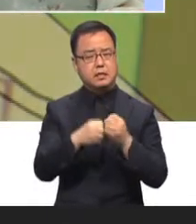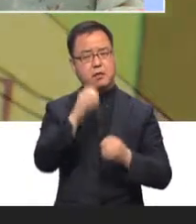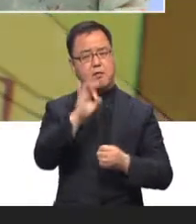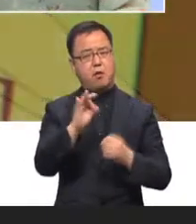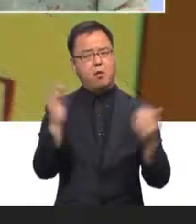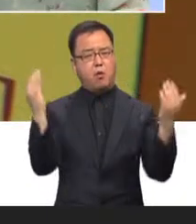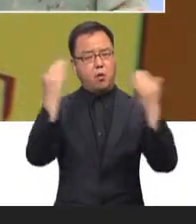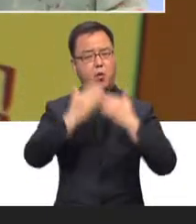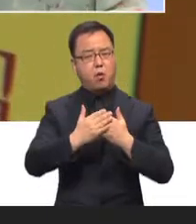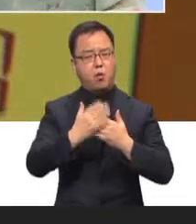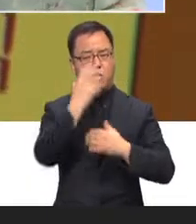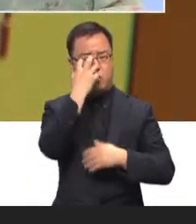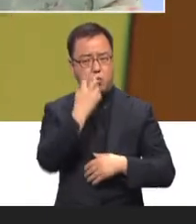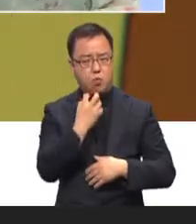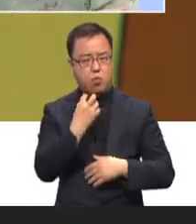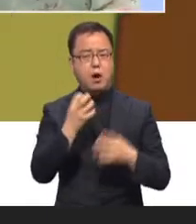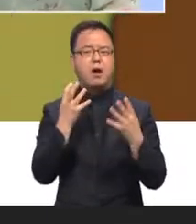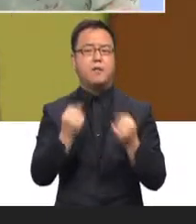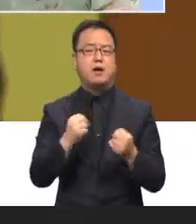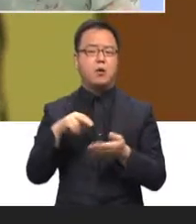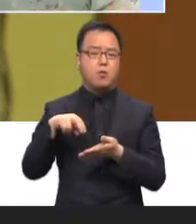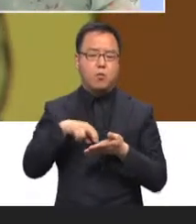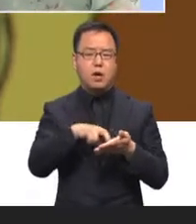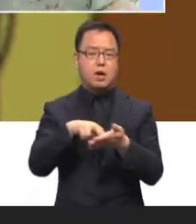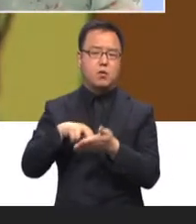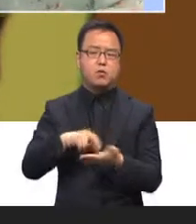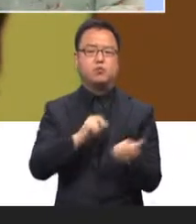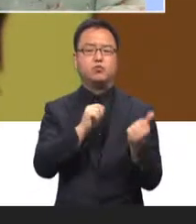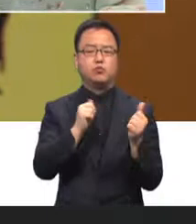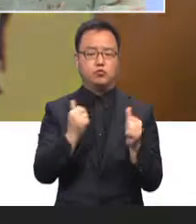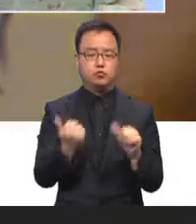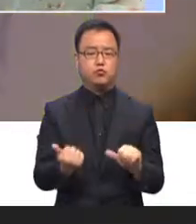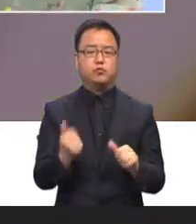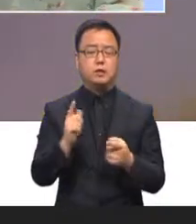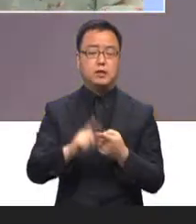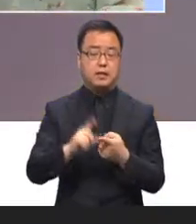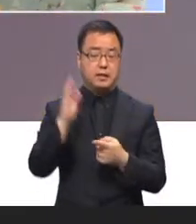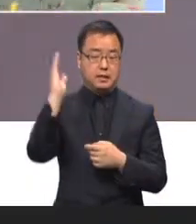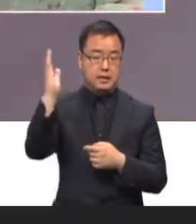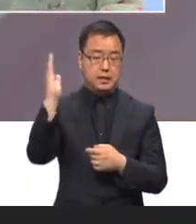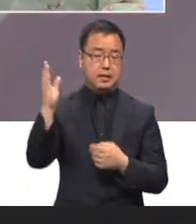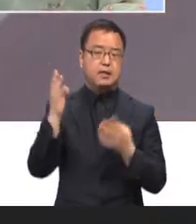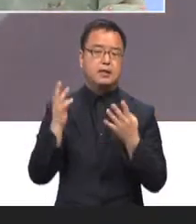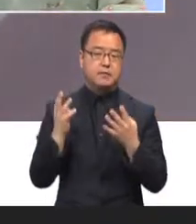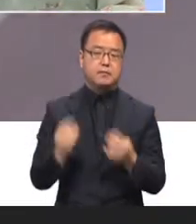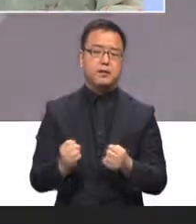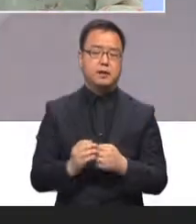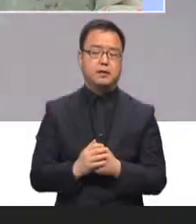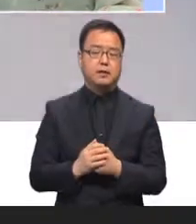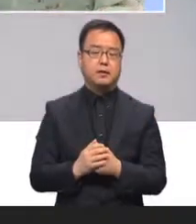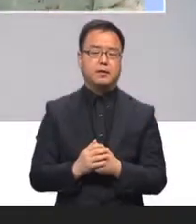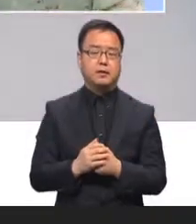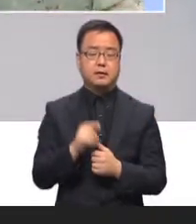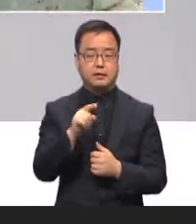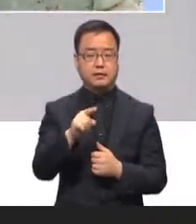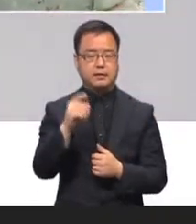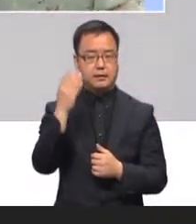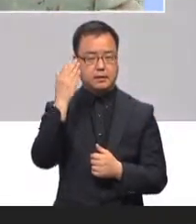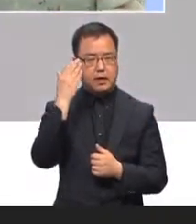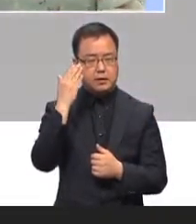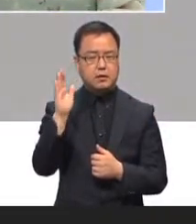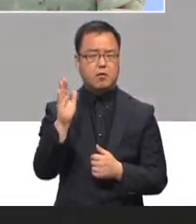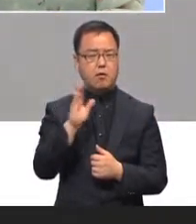이미지가 많이 보이고 외로움이나 죽음 이라는 주제로 많은 이야기가 어 나와 있지만 참 그 다 썰고 도